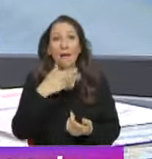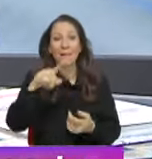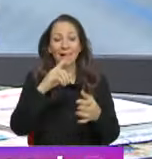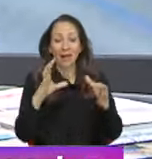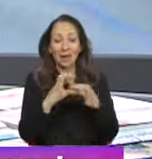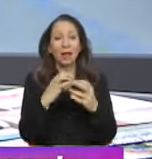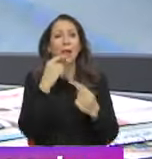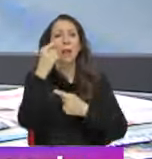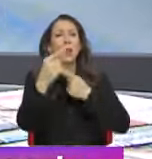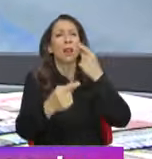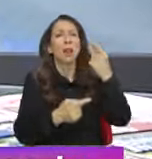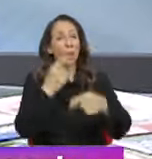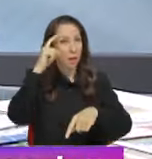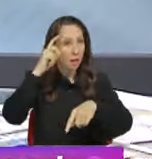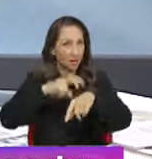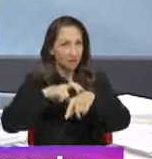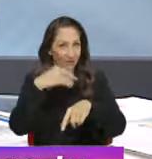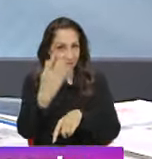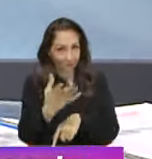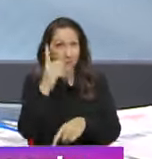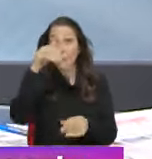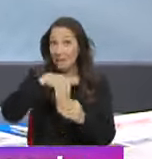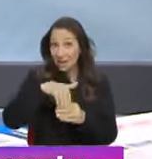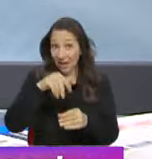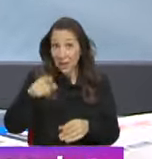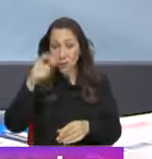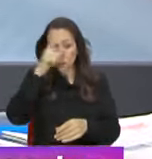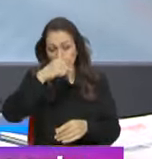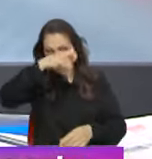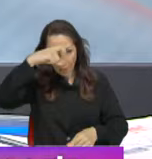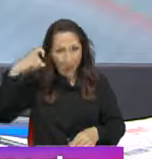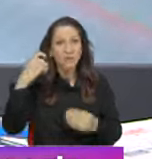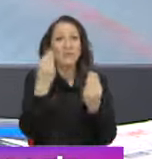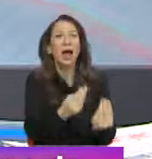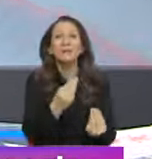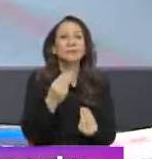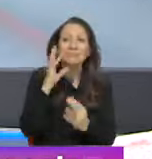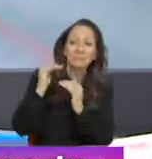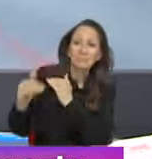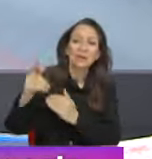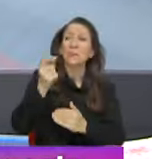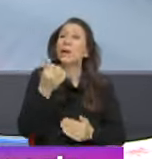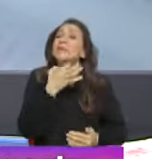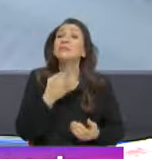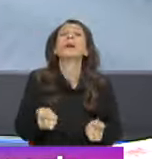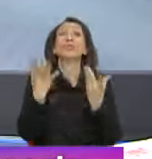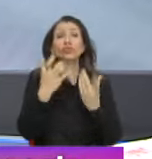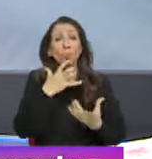ile ilgili söylenenleri hatırlattım bir milletvekili Bu ülkenin Emektarlar dedi ki geçinemiyor